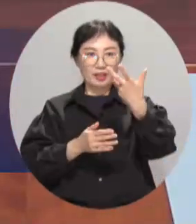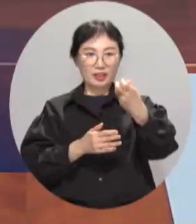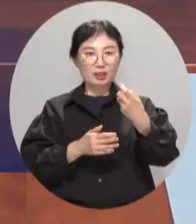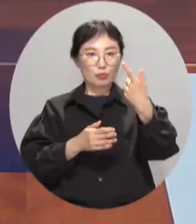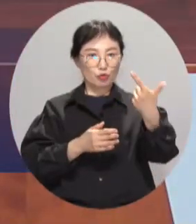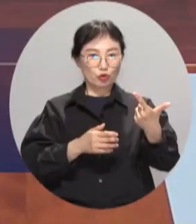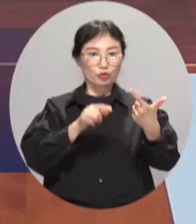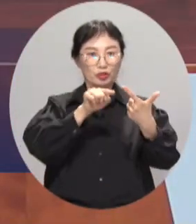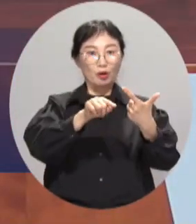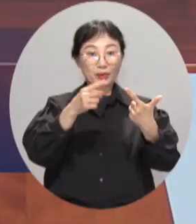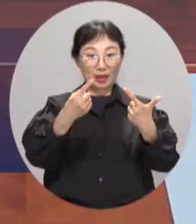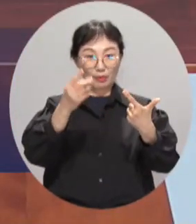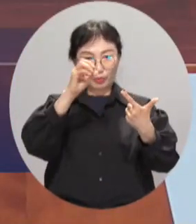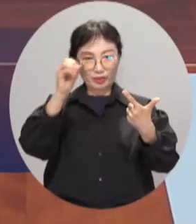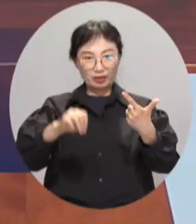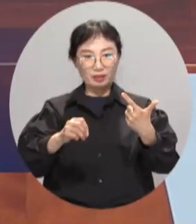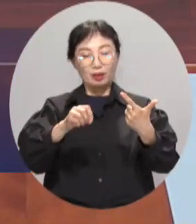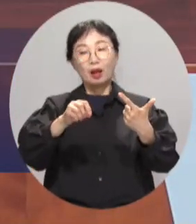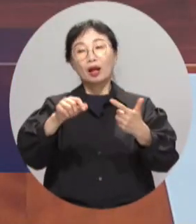76.1%에서